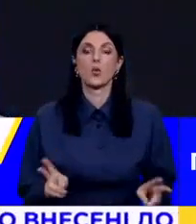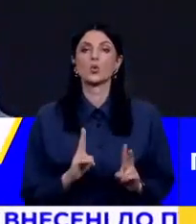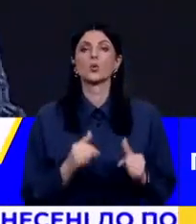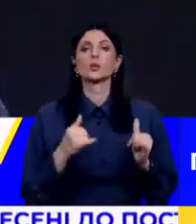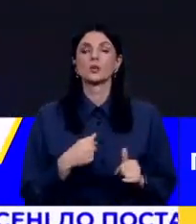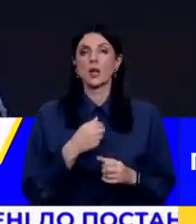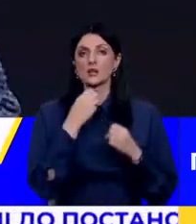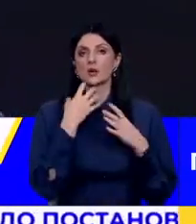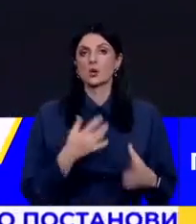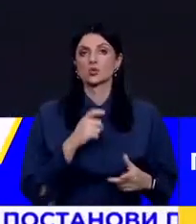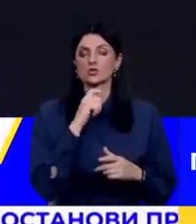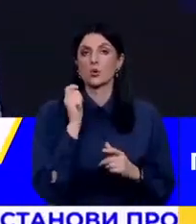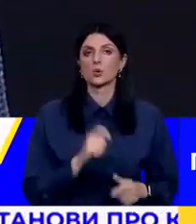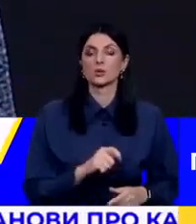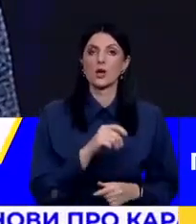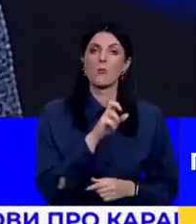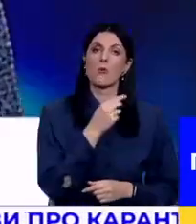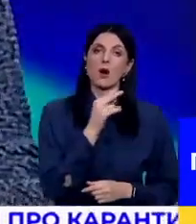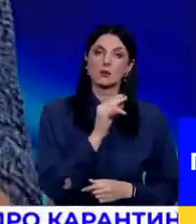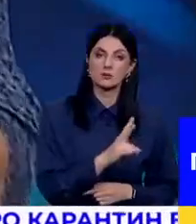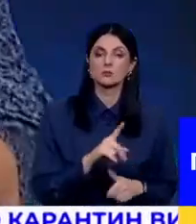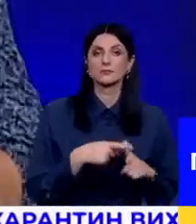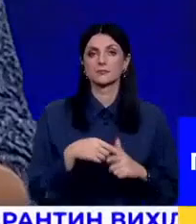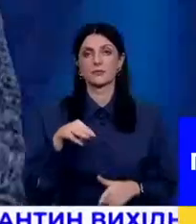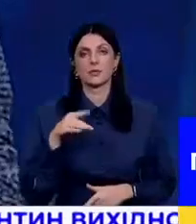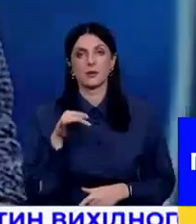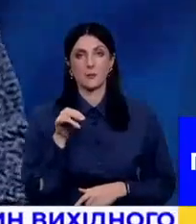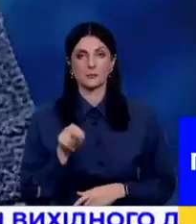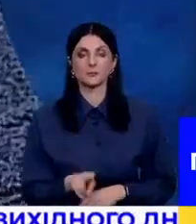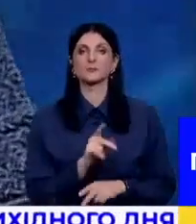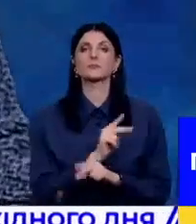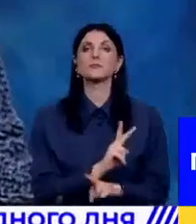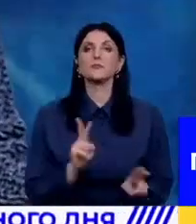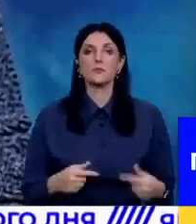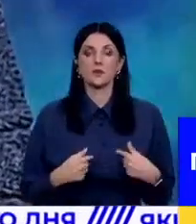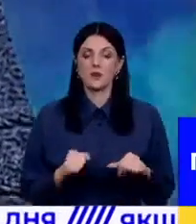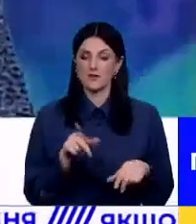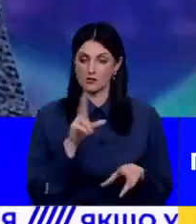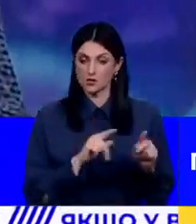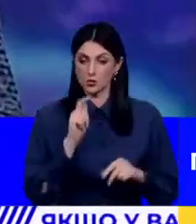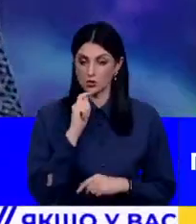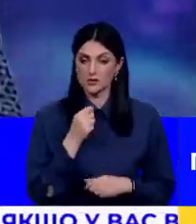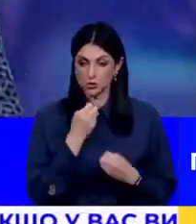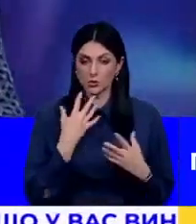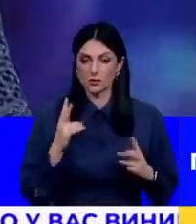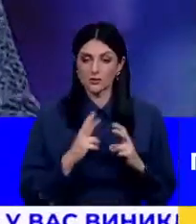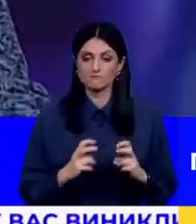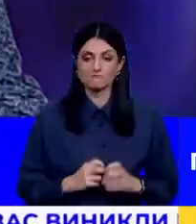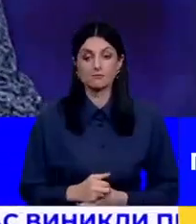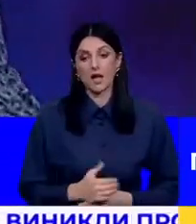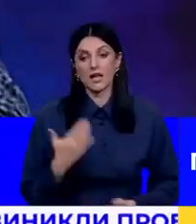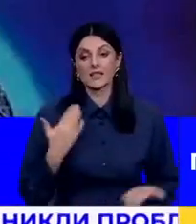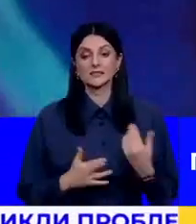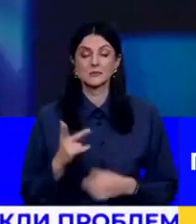хороший для Украины. Мы за Байдена или за Трампа вообще в целом? За кого нам тут топить? Вы считаете, что украинцы добро разобрались? Если бы